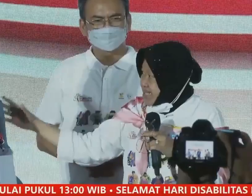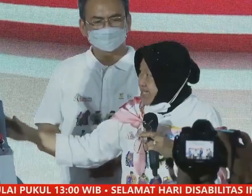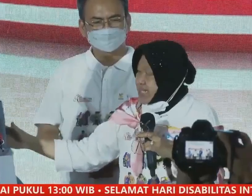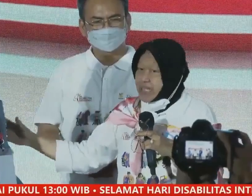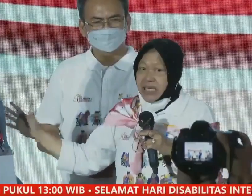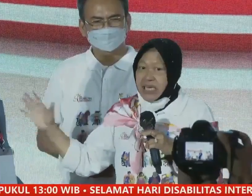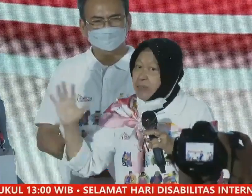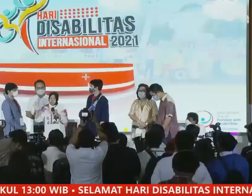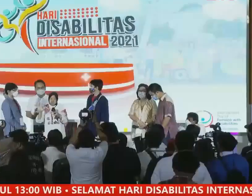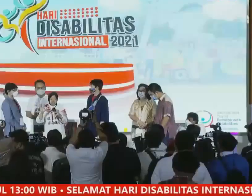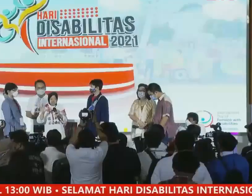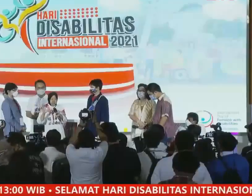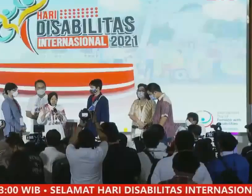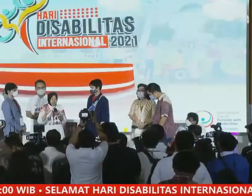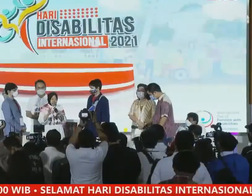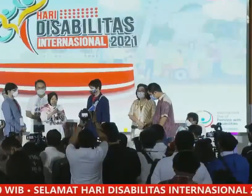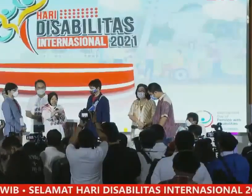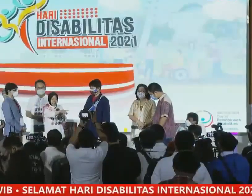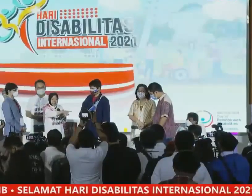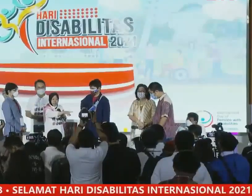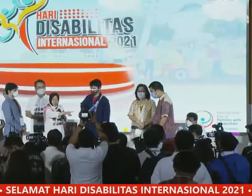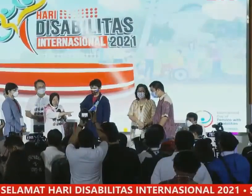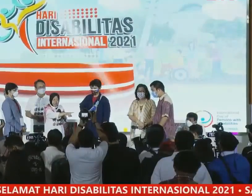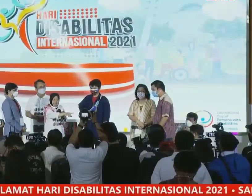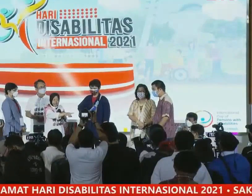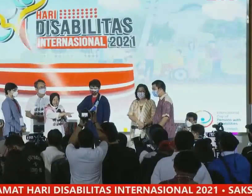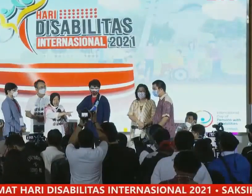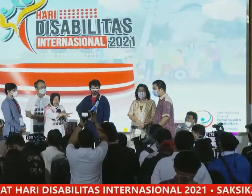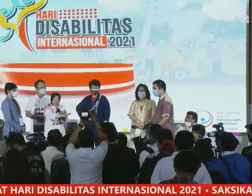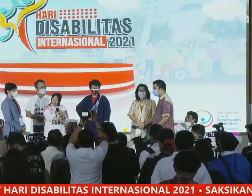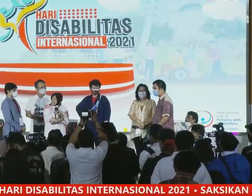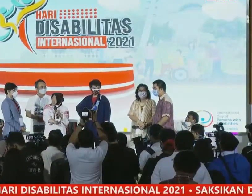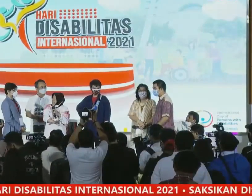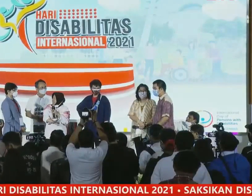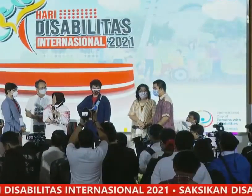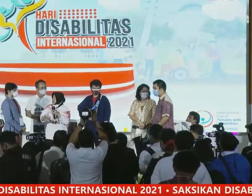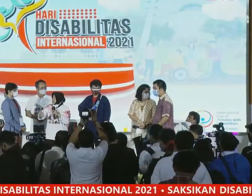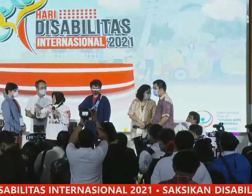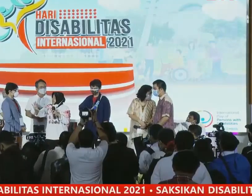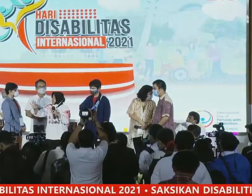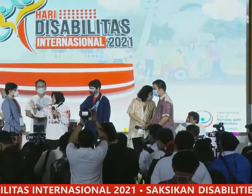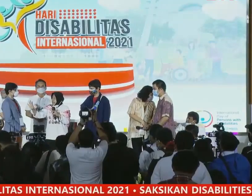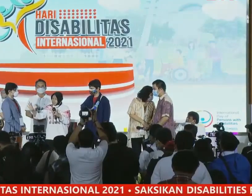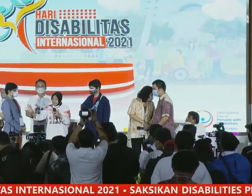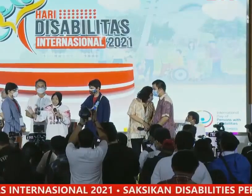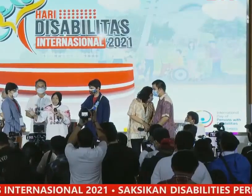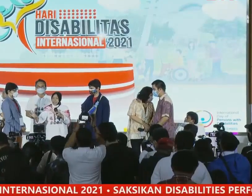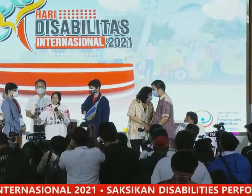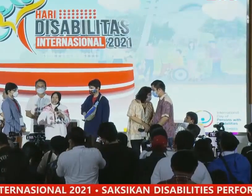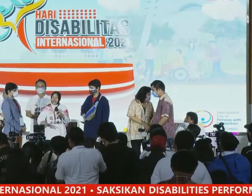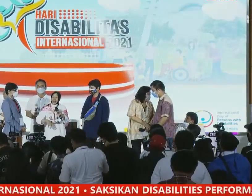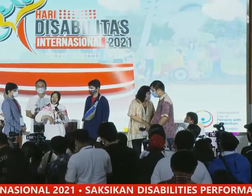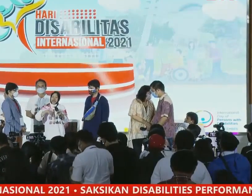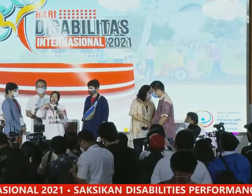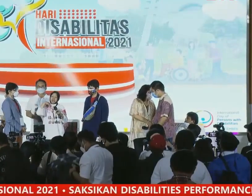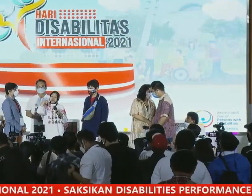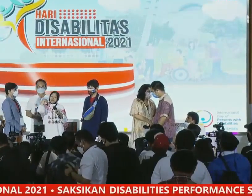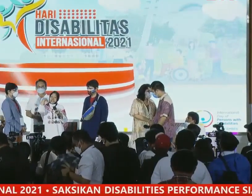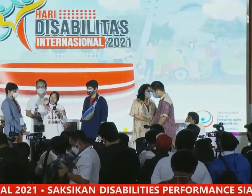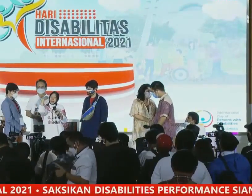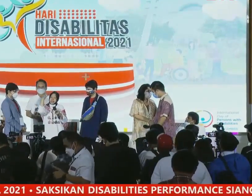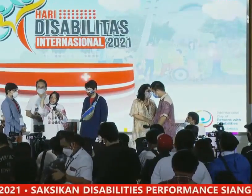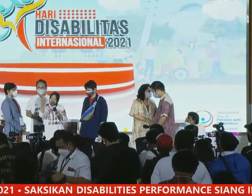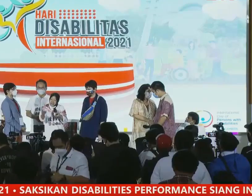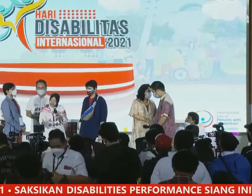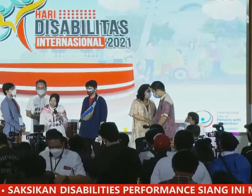Jadi, Ibu tidak melarang menggunakan bahasa isarat. Tapi, kalau kamu